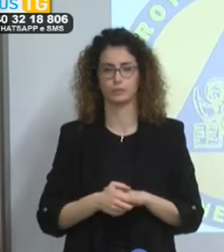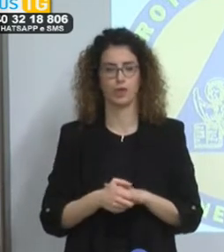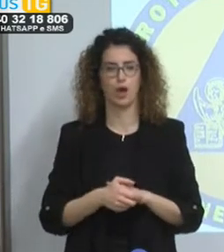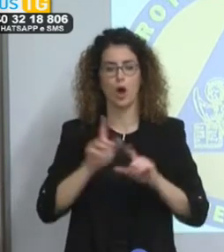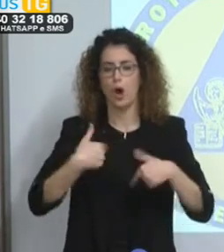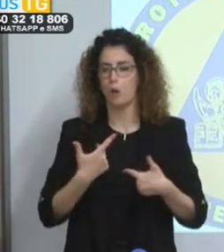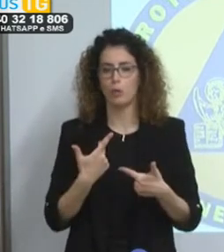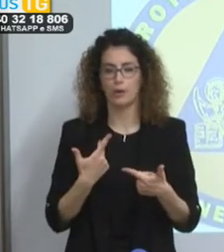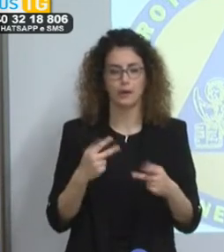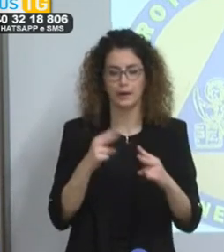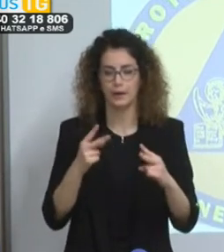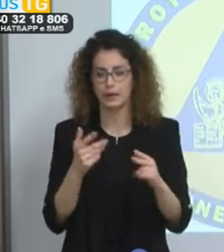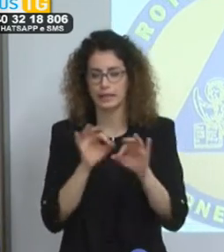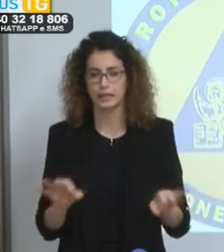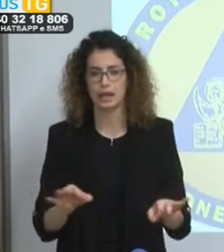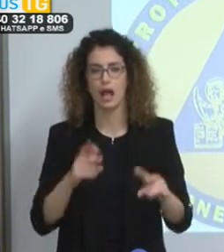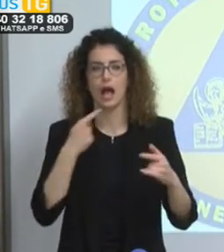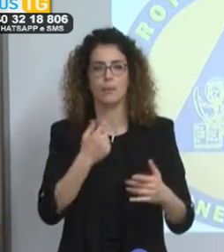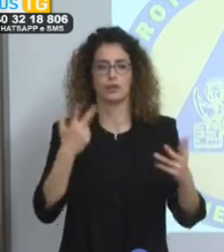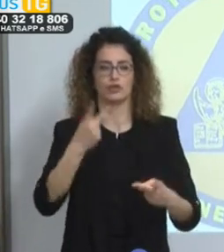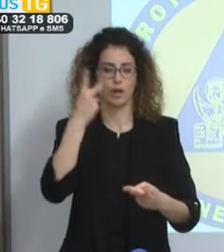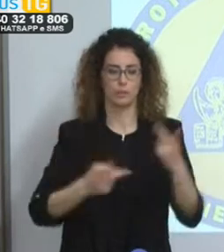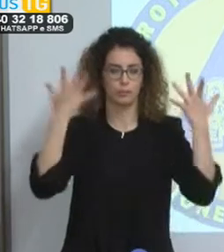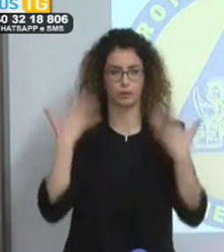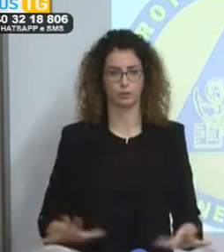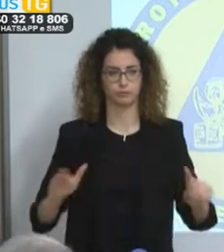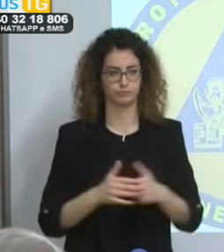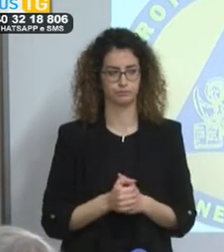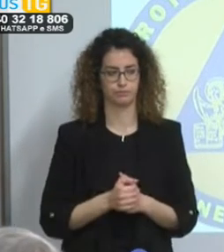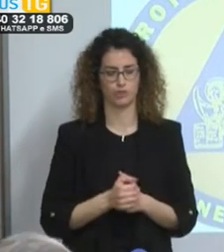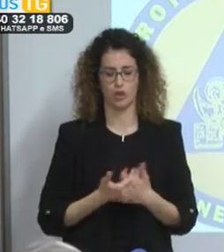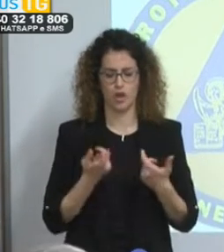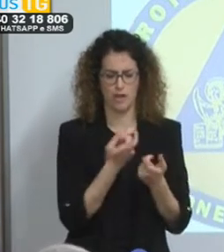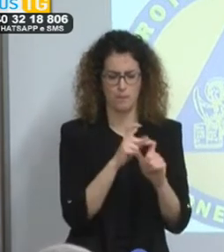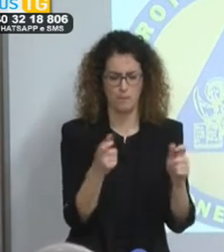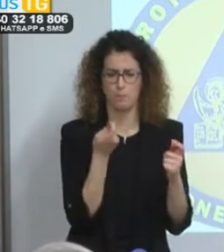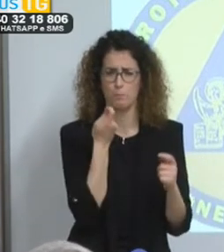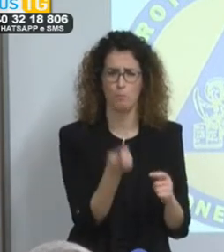non si troverà niente, almeno abbiamo detto, l'abbiamo provata anche questa. Sono troppo pochi i vaccini.